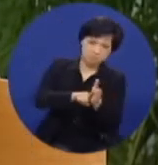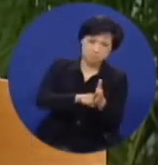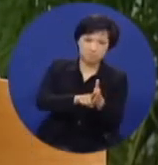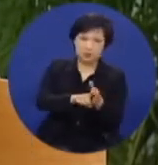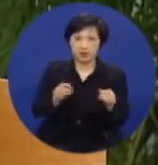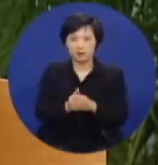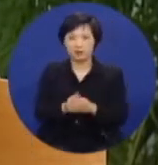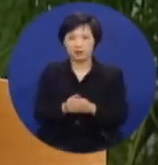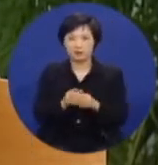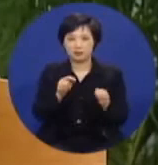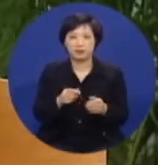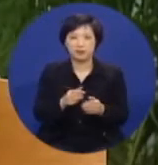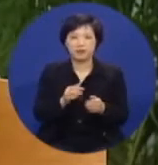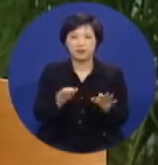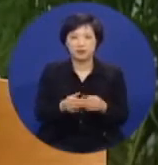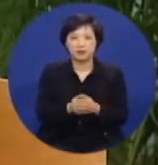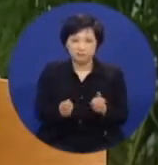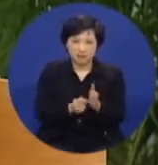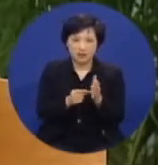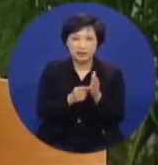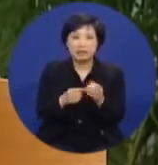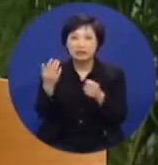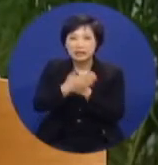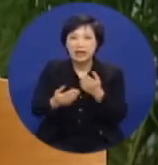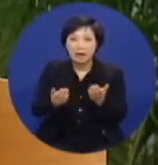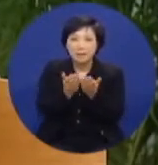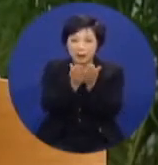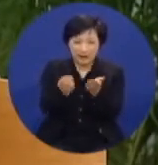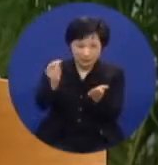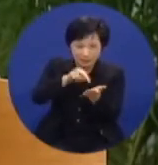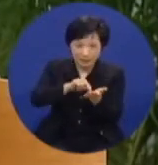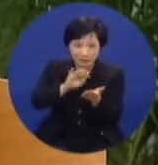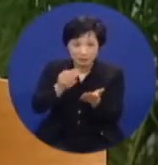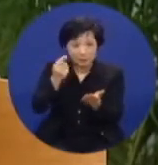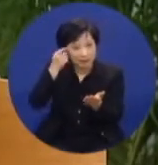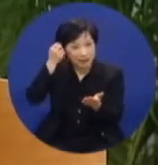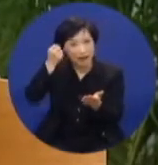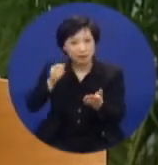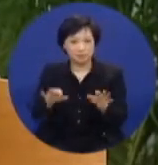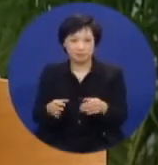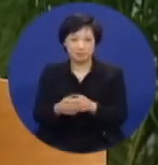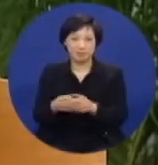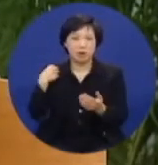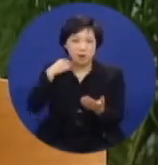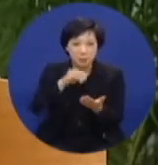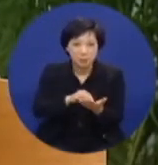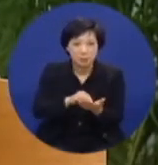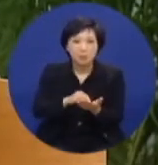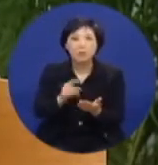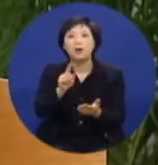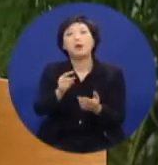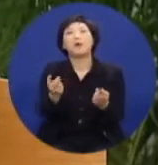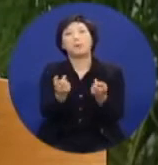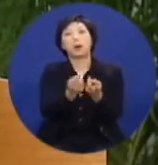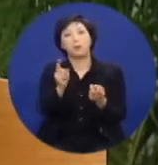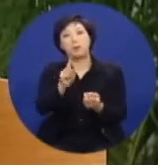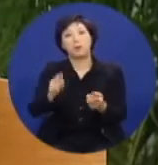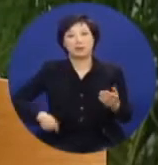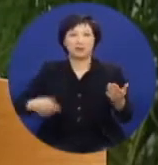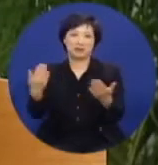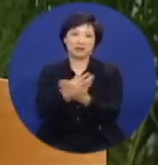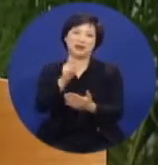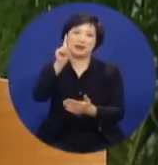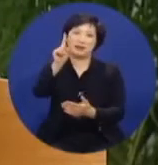방주로 들어가자 마련해 왕조로 듯 하자 들어가는 길은 회계 밖에 없어